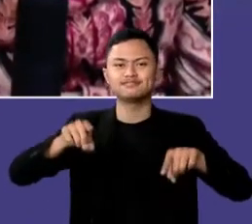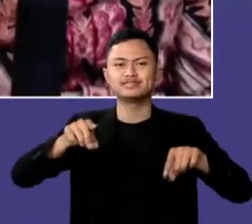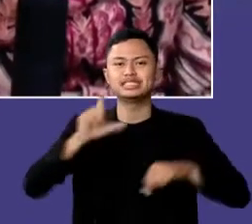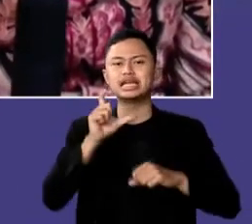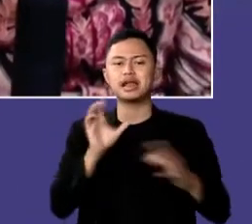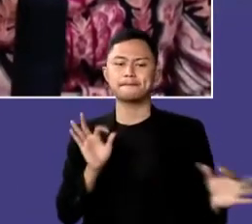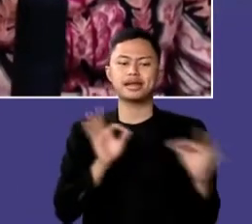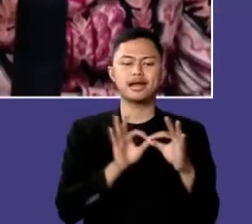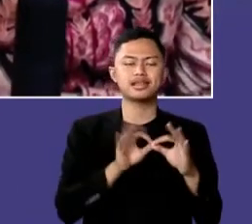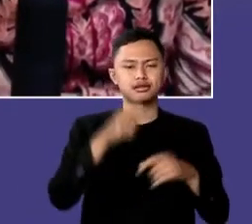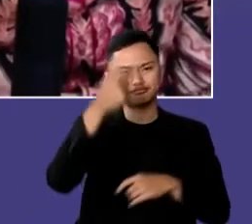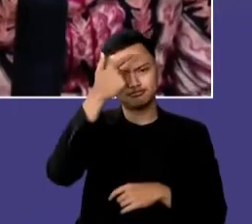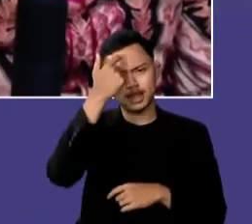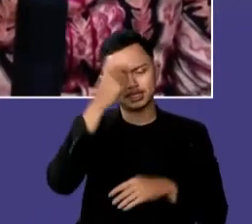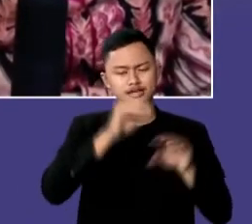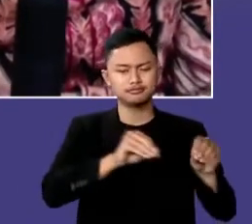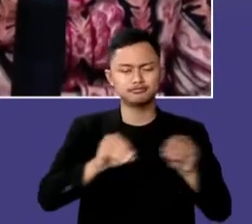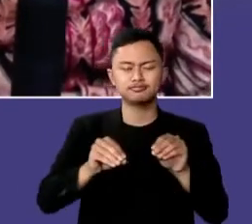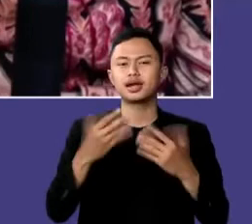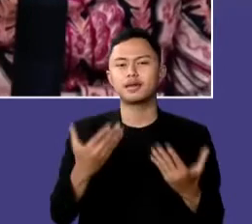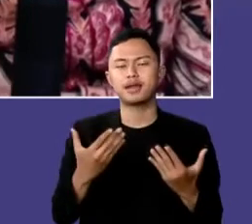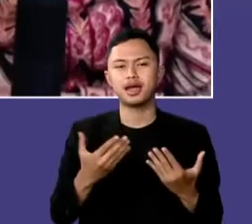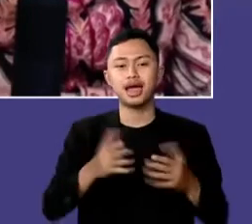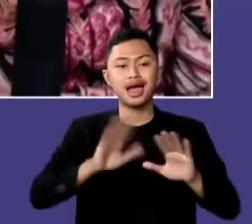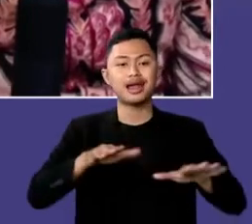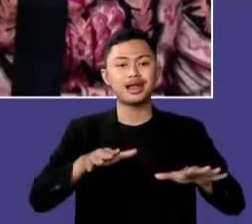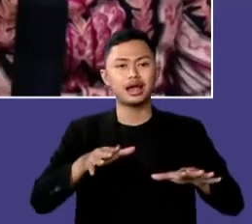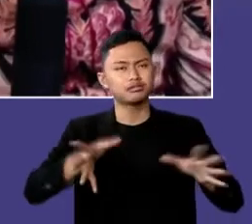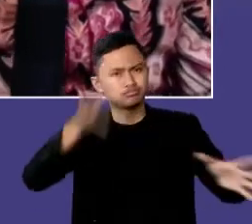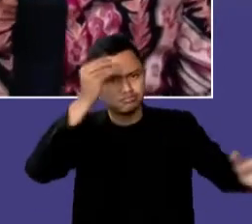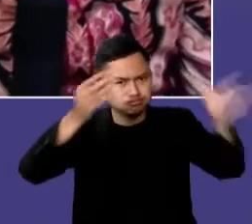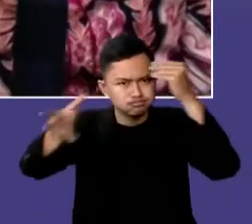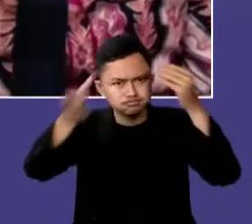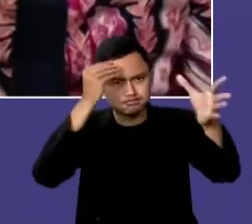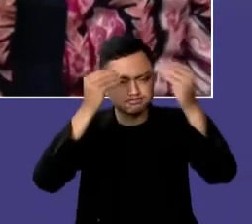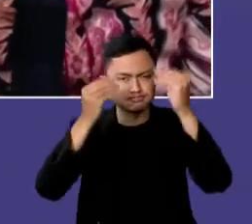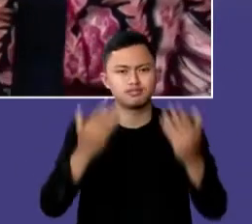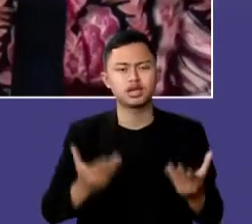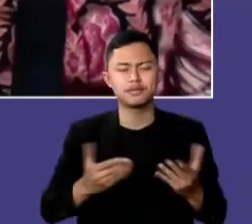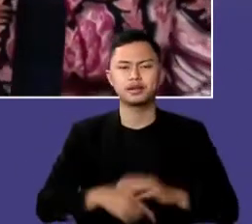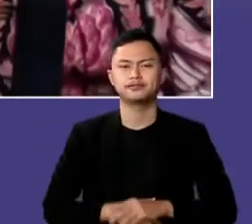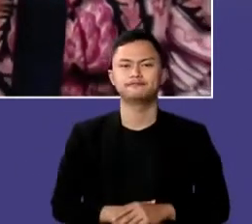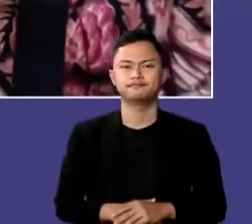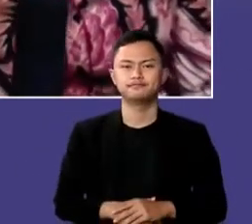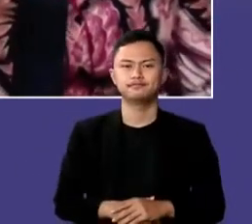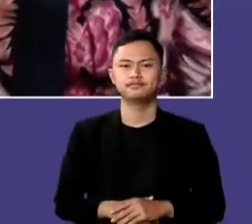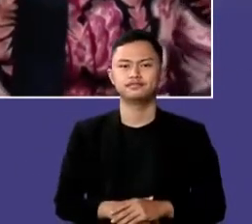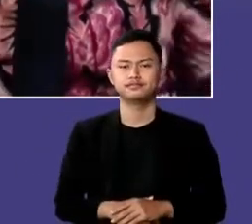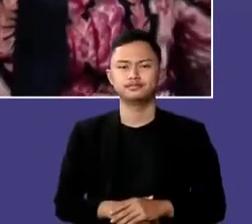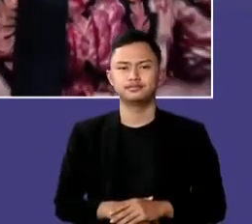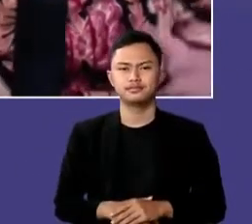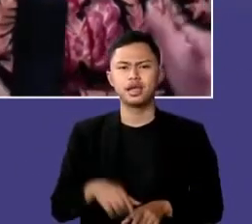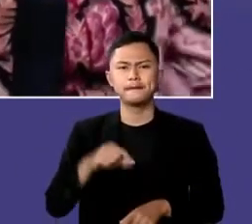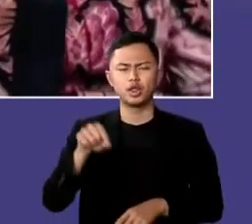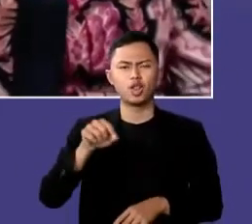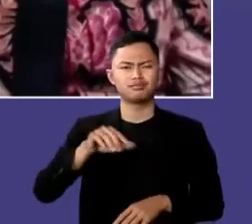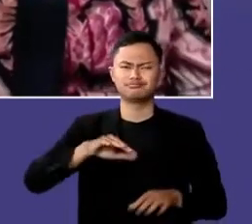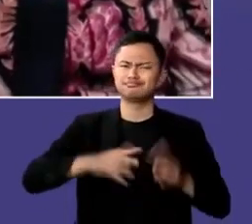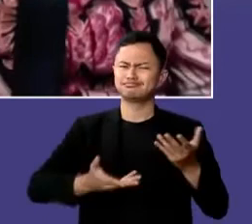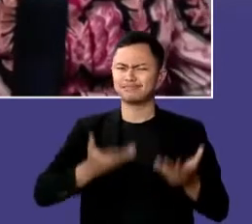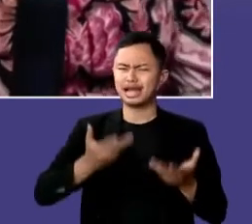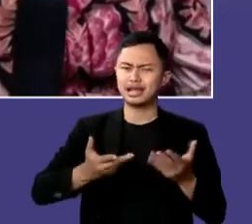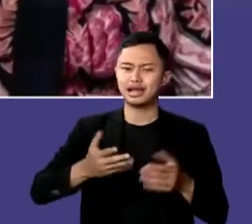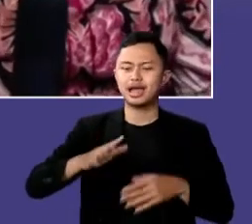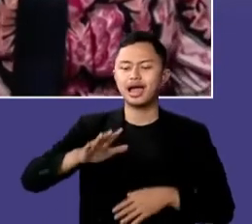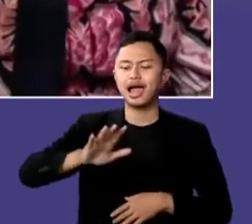Seperti apa kira-kira Kak Seto agar anak ini mau mendengar Oh iya memang enggak ada orang bilang keluarga